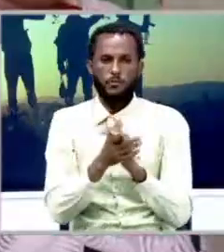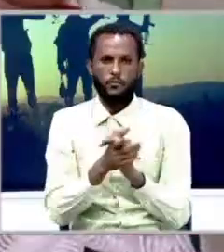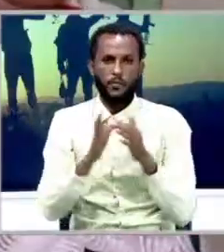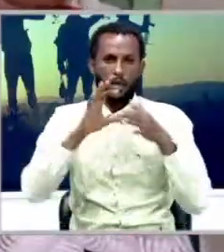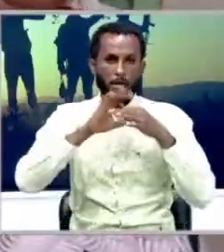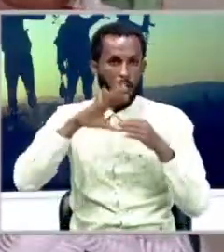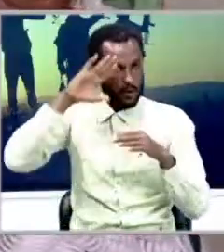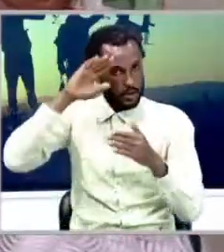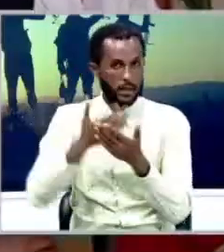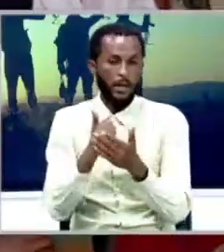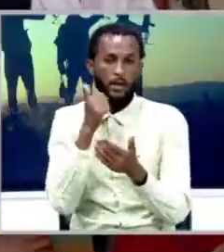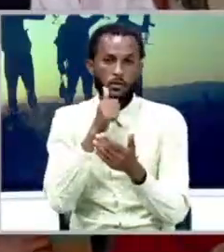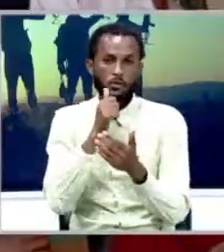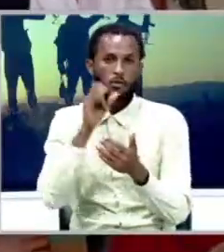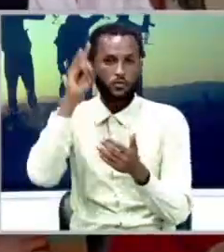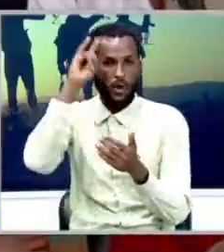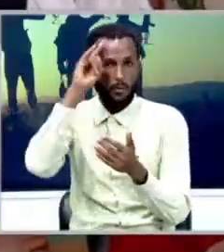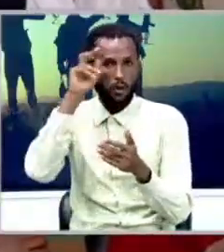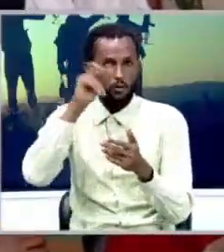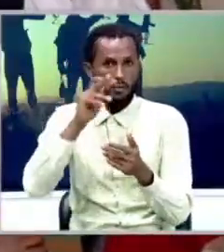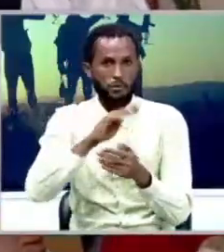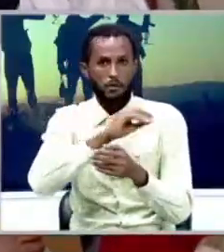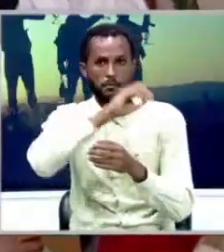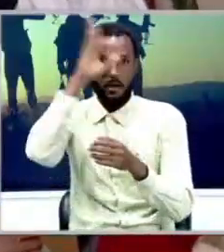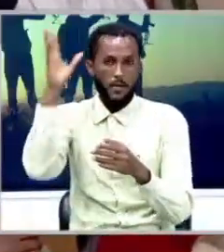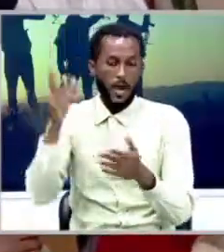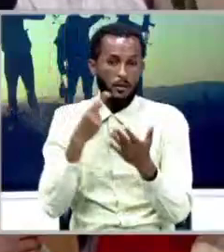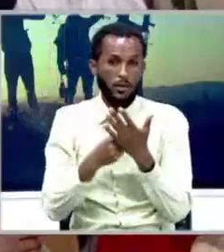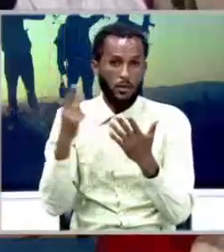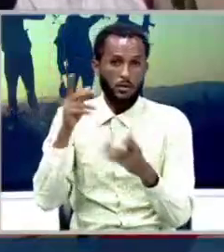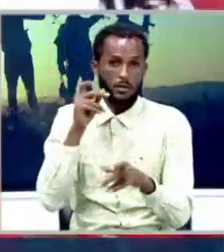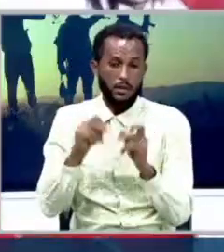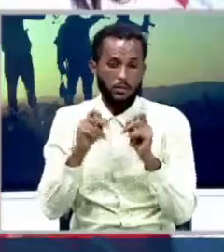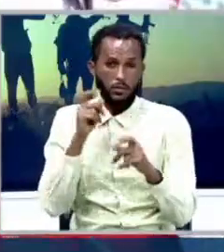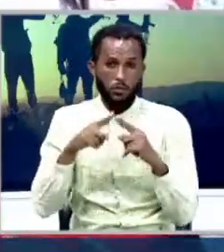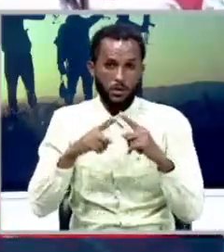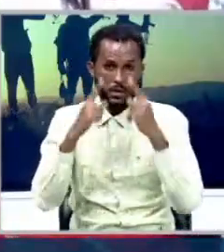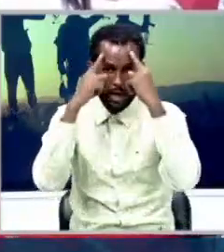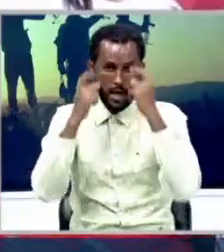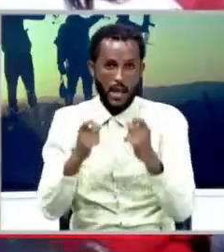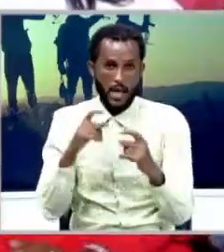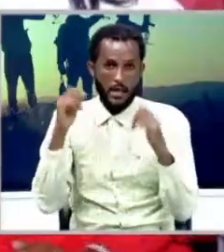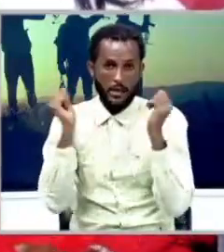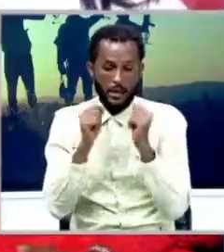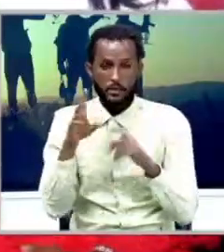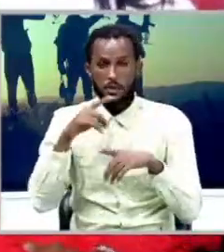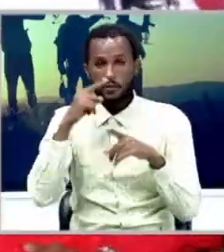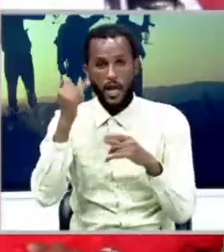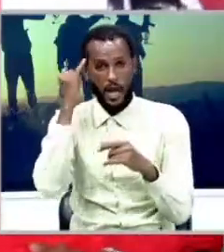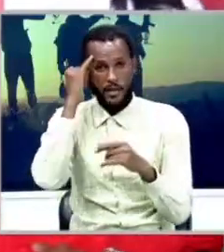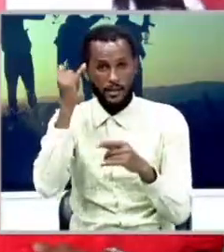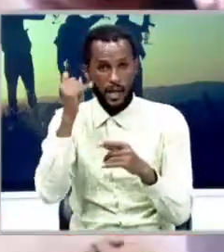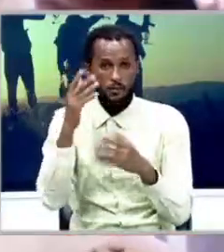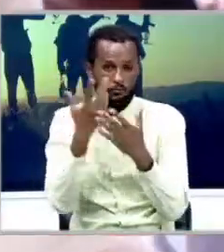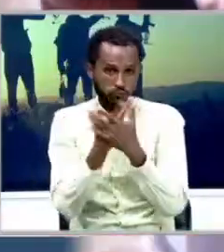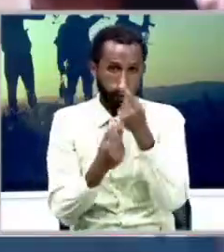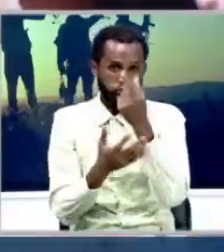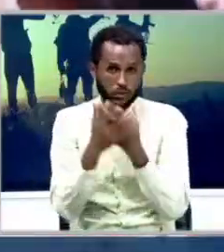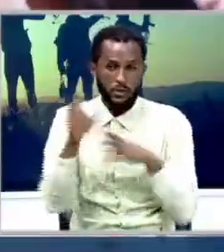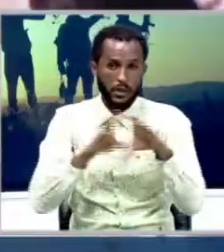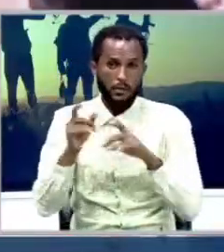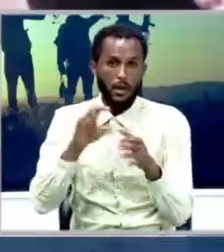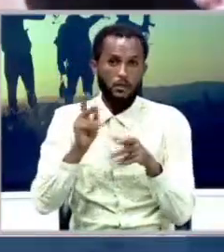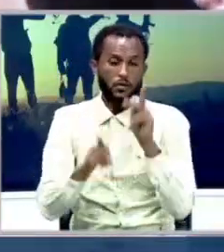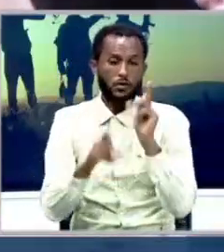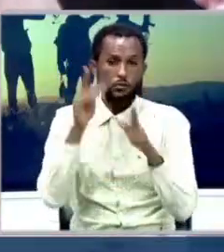ማህበር ደቀ አንስትዮ ዞባ ደቡብ ምብራቅ ድልድል ደጀን ወሳናይ ግጥም ብዝብል መሪ ሓሳብ ዘተ ዘሳለጣ እንትኾና ኣብቲ